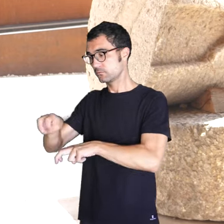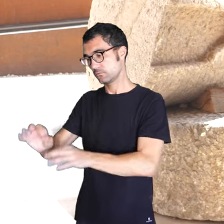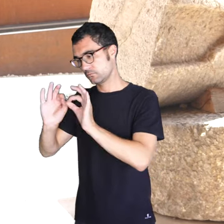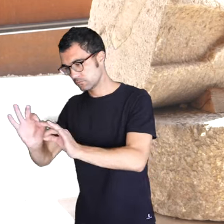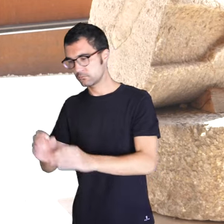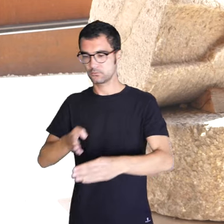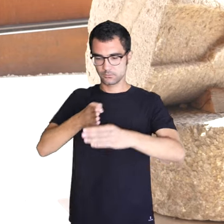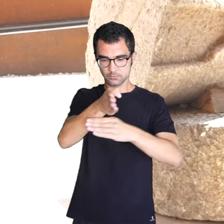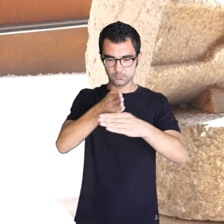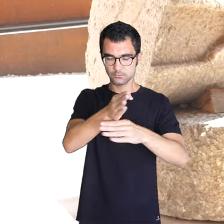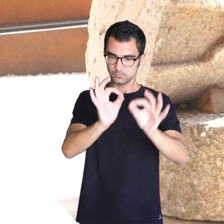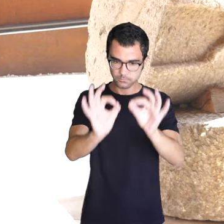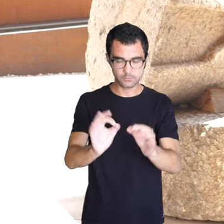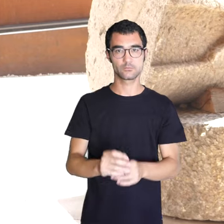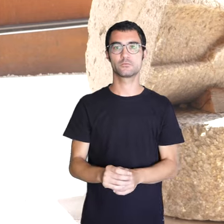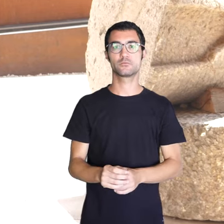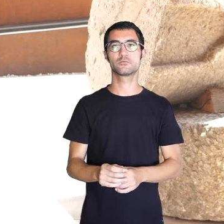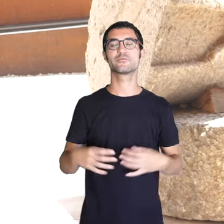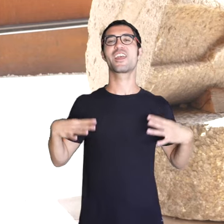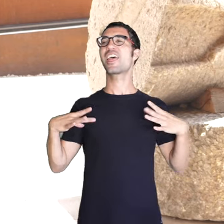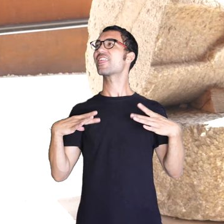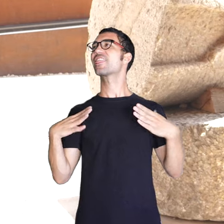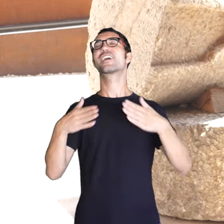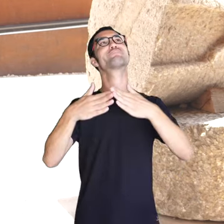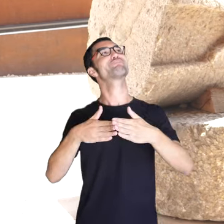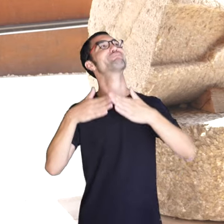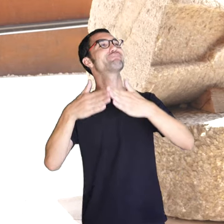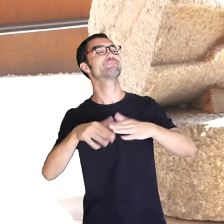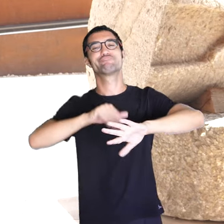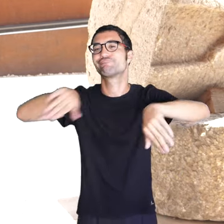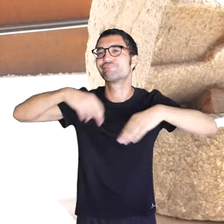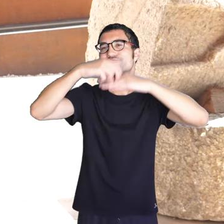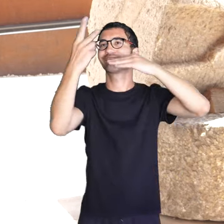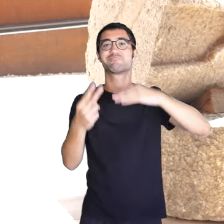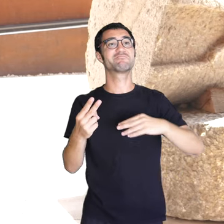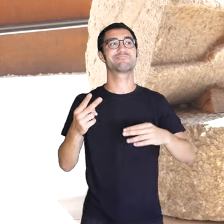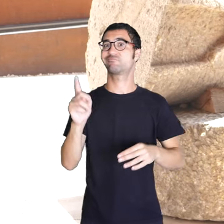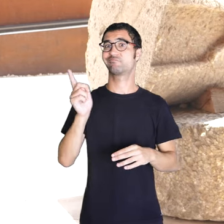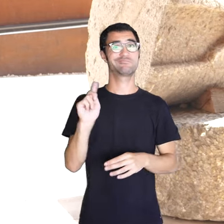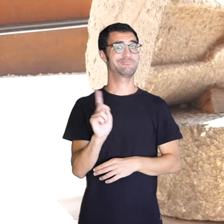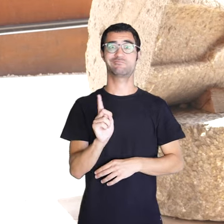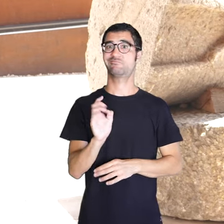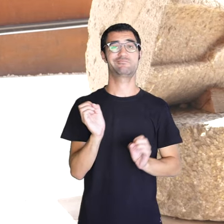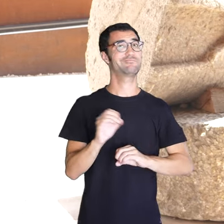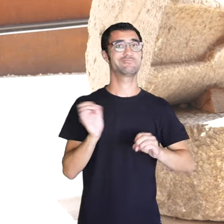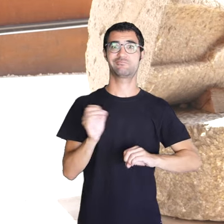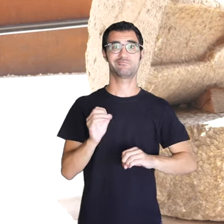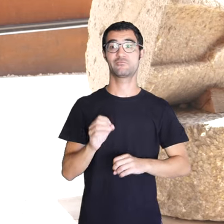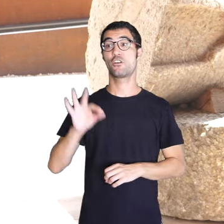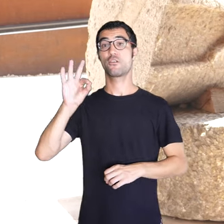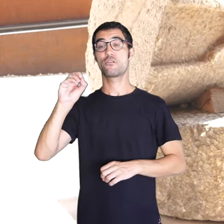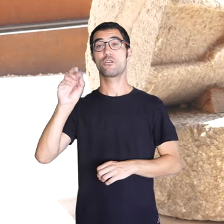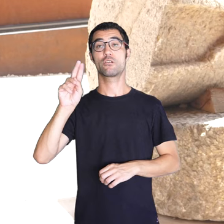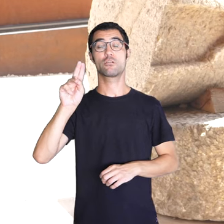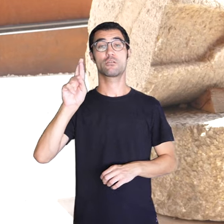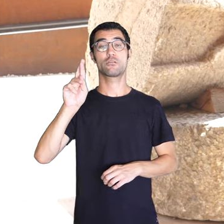No hi havia el recreo. Si s'anava a pescar de Fornalutx, jo sé que anaven a